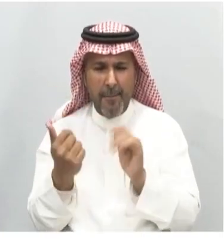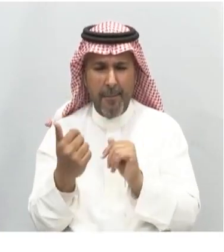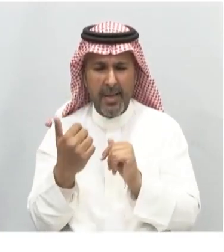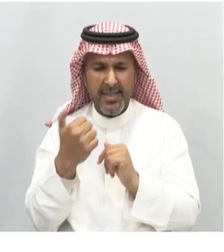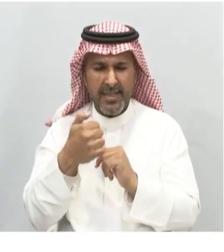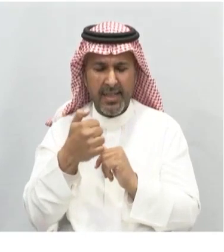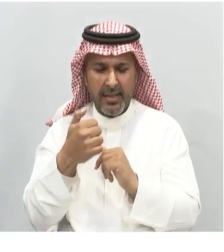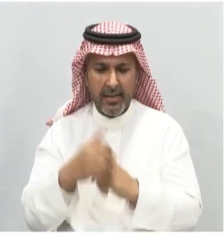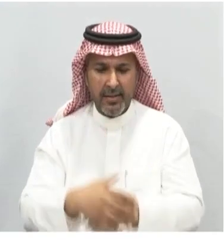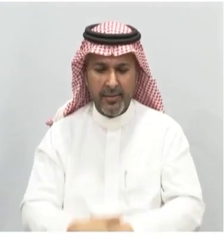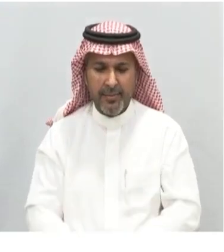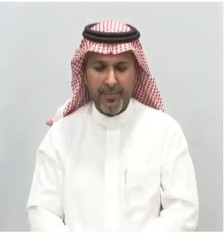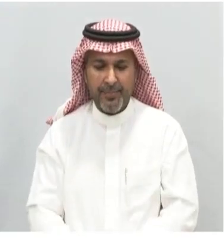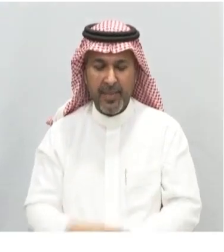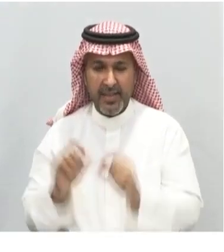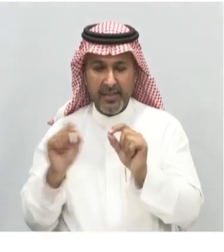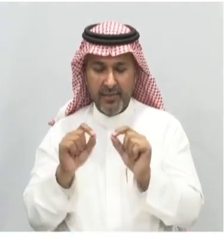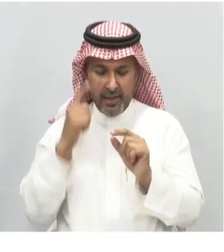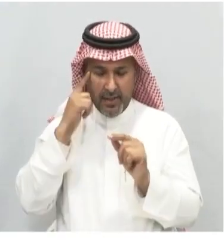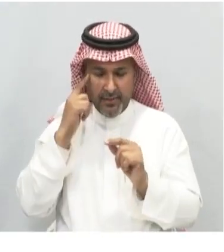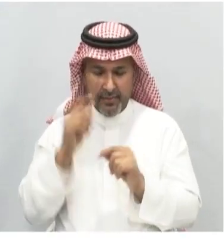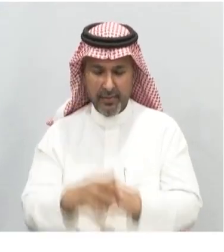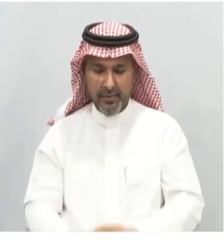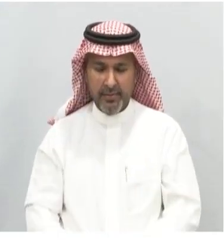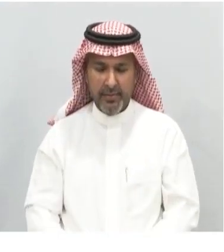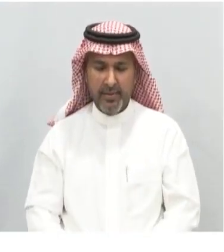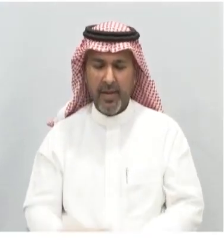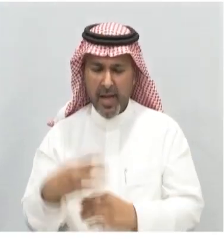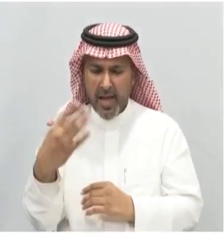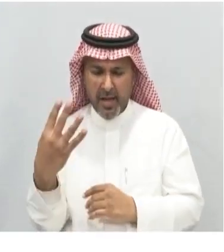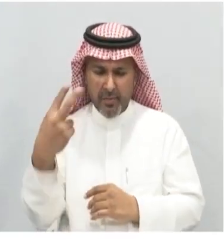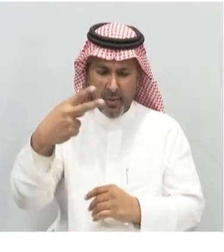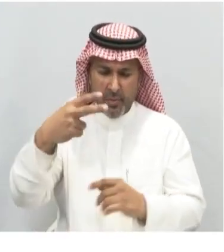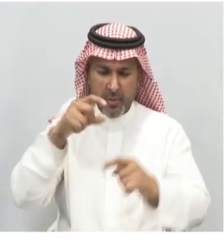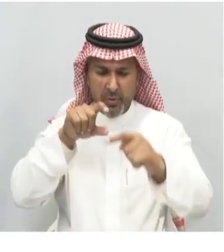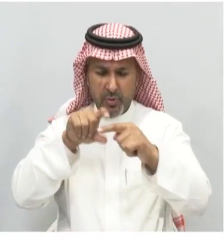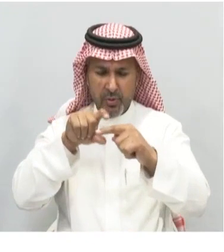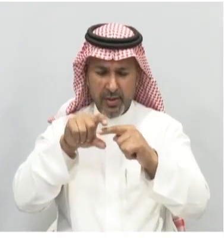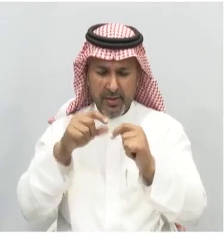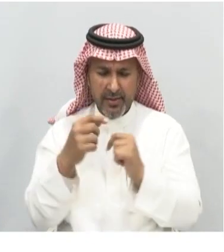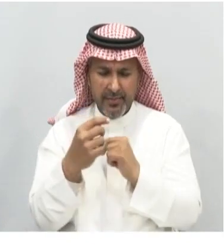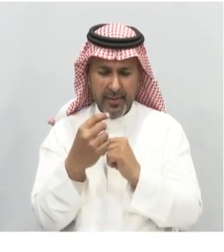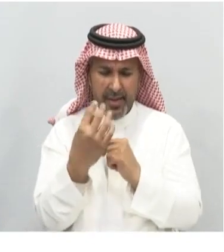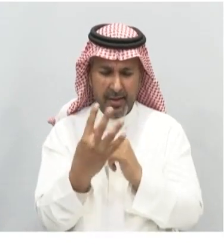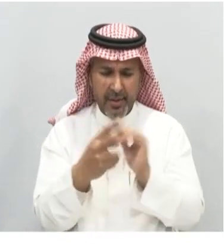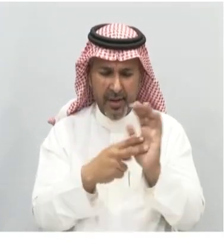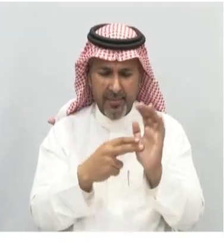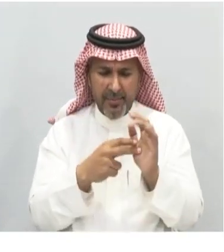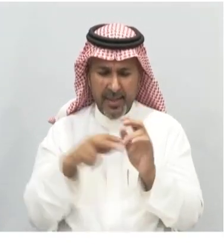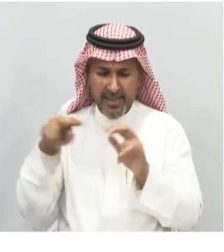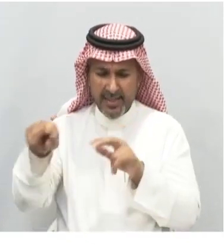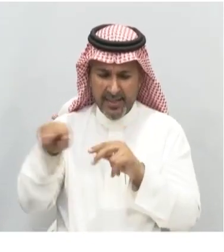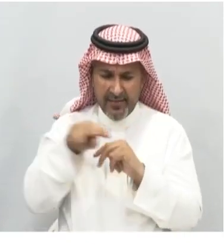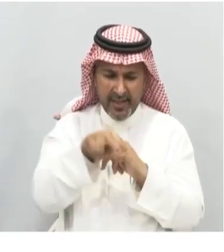6 ولدينا هنا صفر فاضع هنا فاصبحت 60 كذلك هنا 2400 تقي 4 الحقيقه